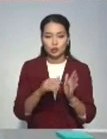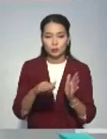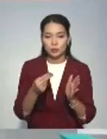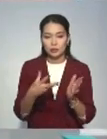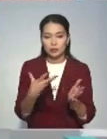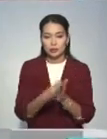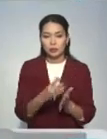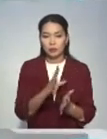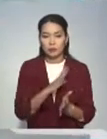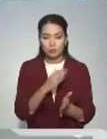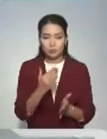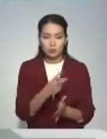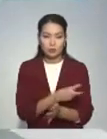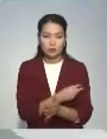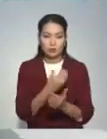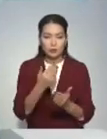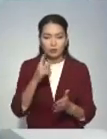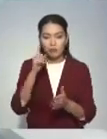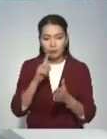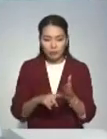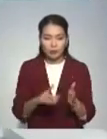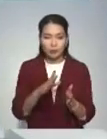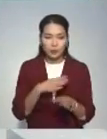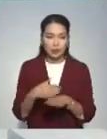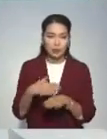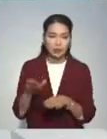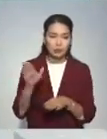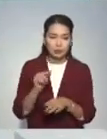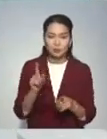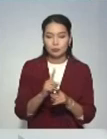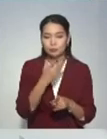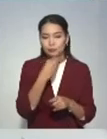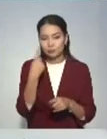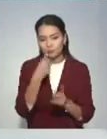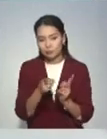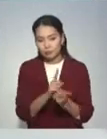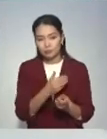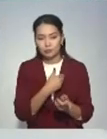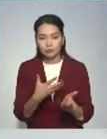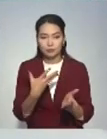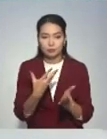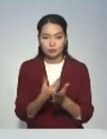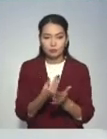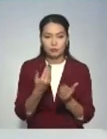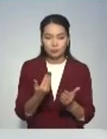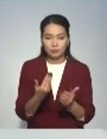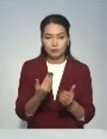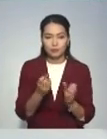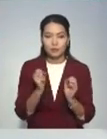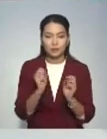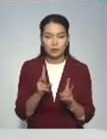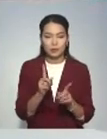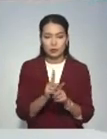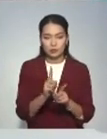Ақ халаттының сұлу боласын дегеніне сенген ол. Кредит алып тәнін өзгертуге бел буыпты. Бірақ қуыршақ боламын деп қалай